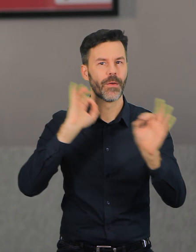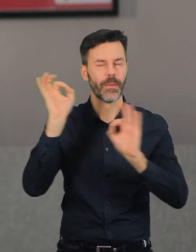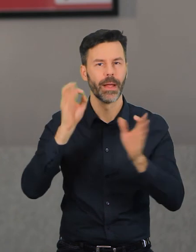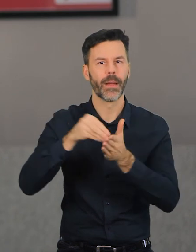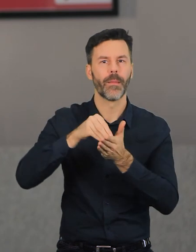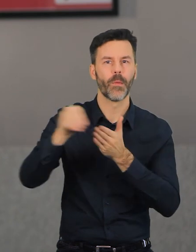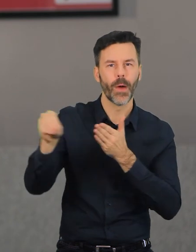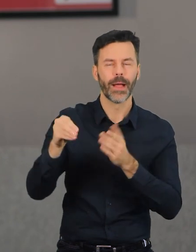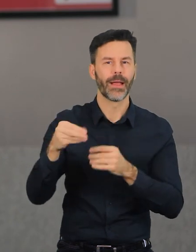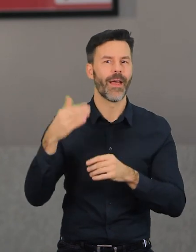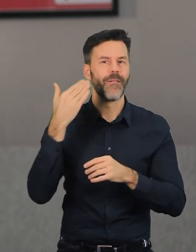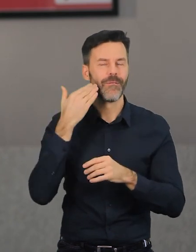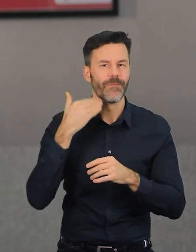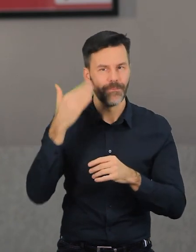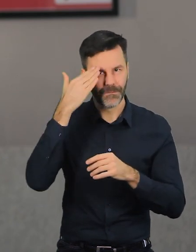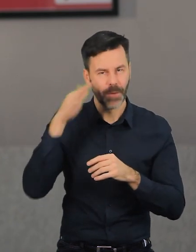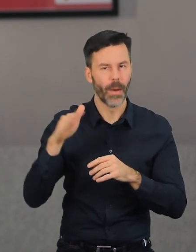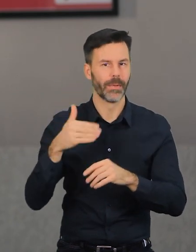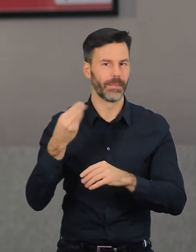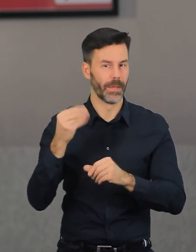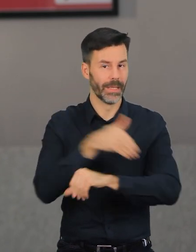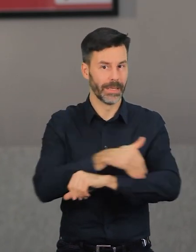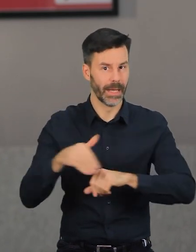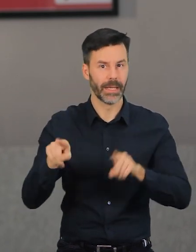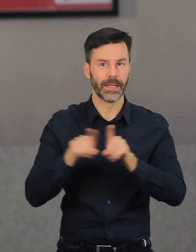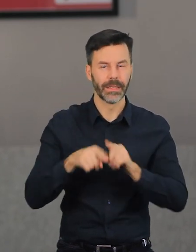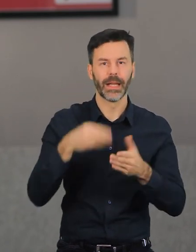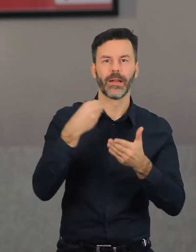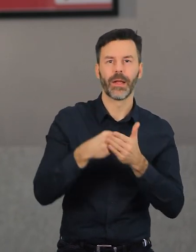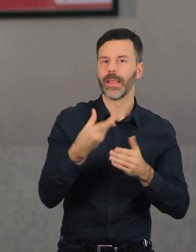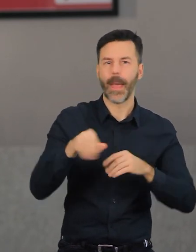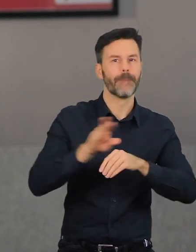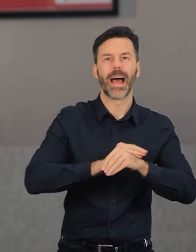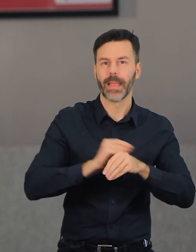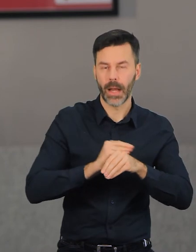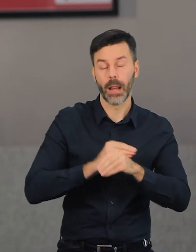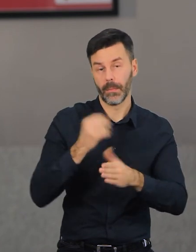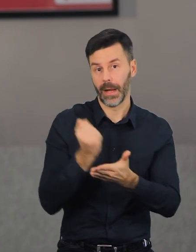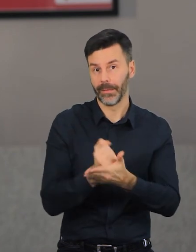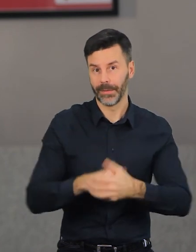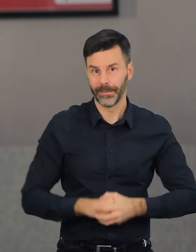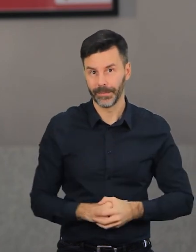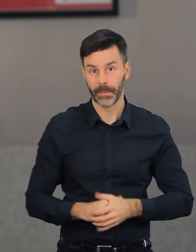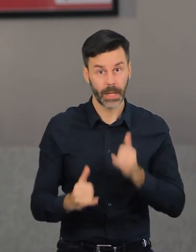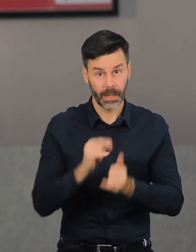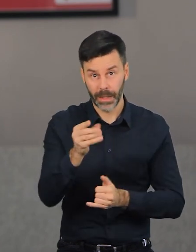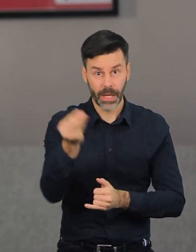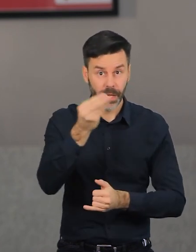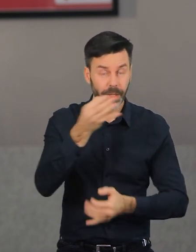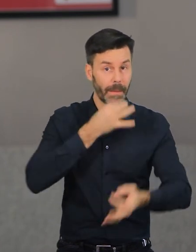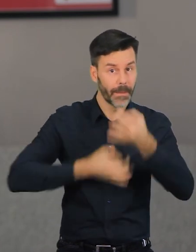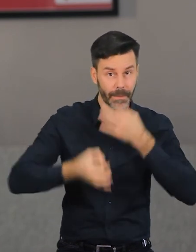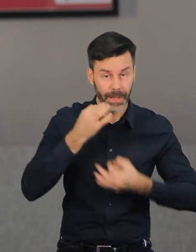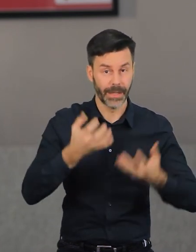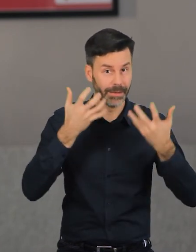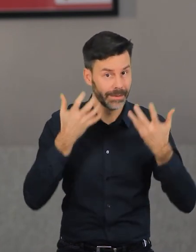obcej oraz zakupie środków trwałych, wartości niematerialnych i prawnych. Jeśli macie dodatkowe pytania związane